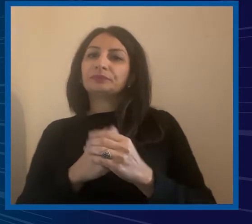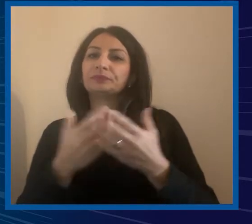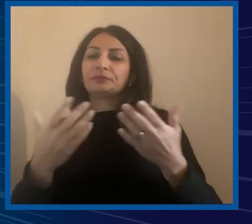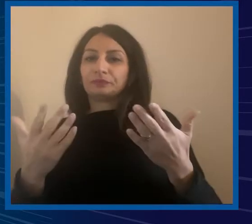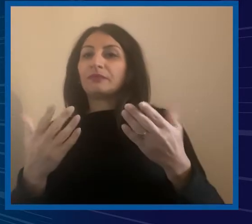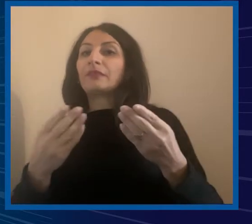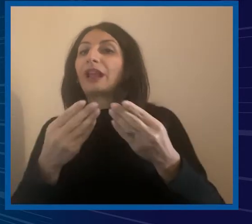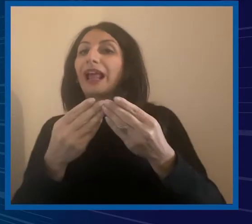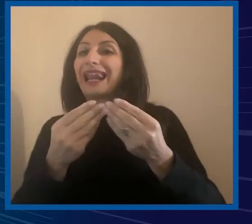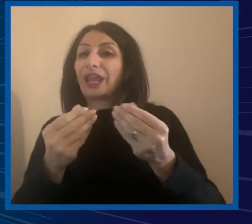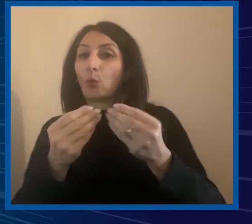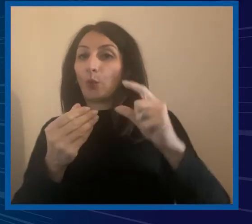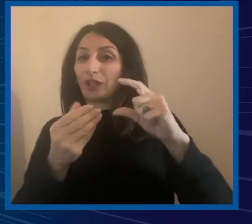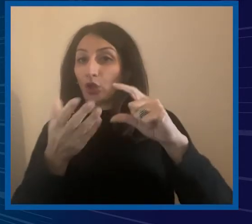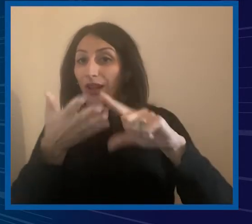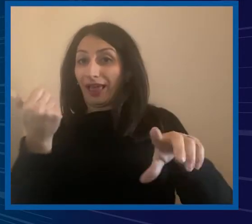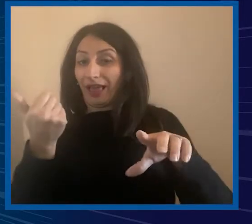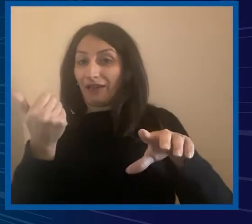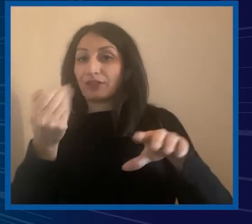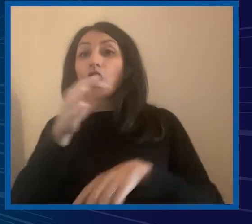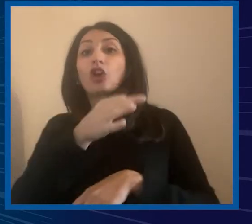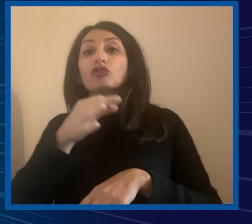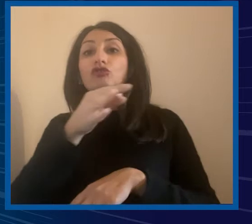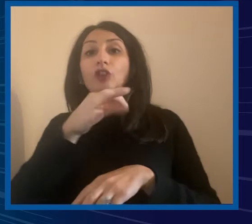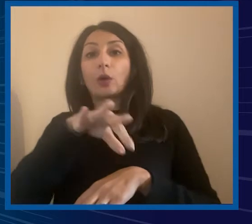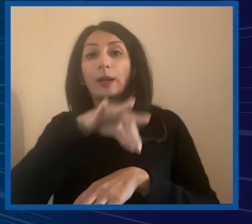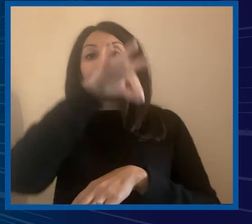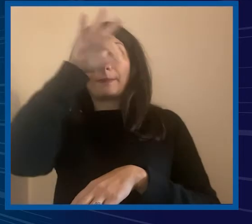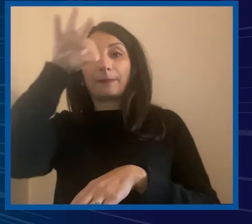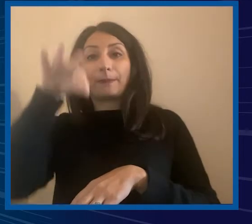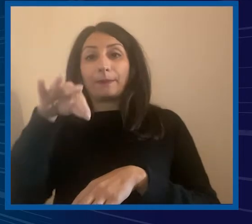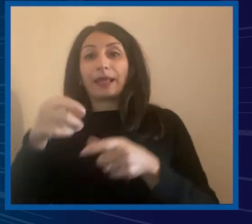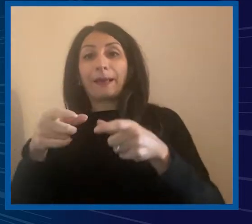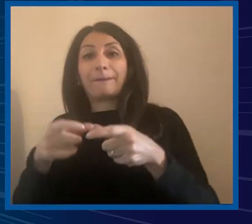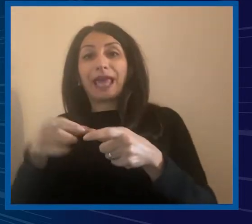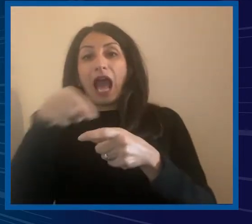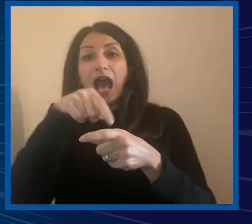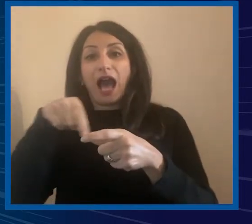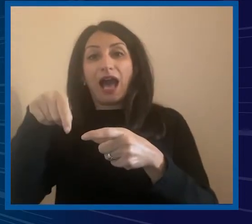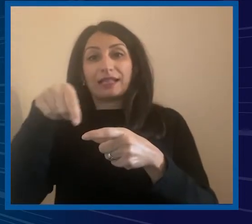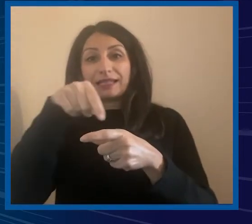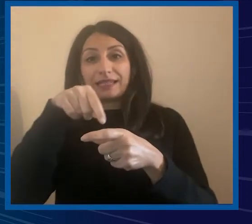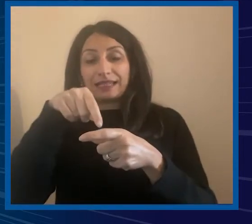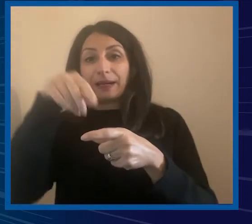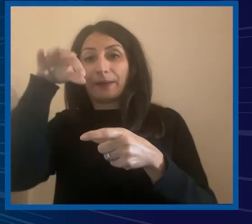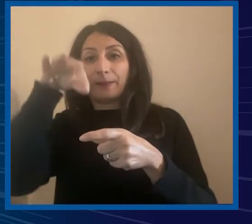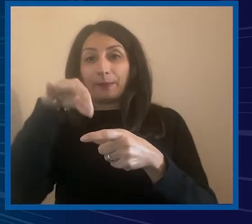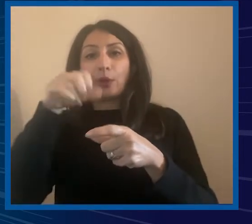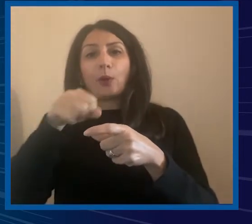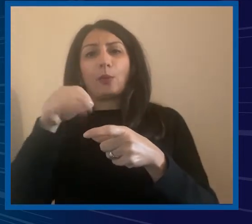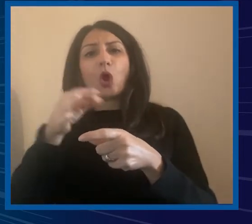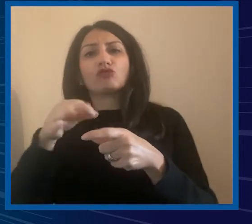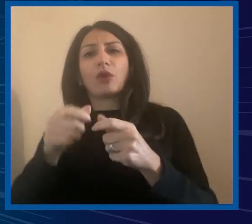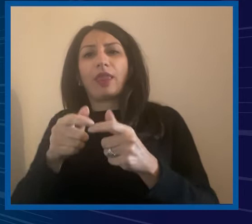In seguito all'eliminazione della fase liquida, le cellule vengono prelevate e trasferite in piastre che